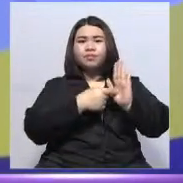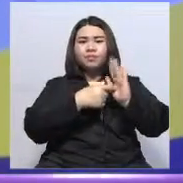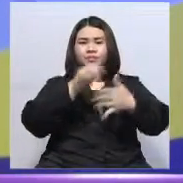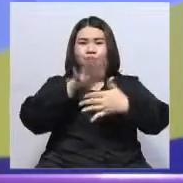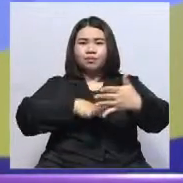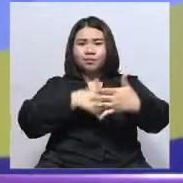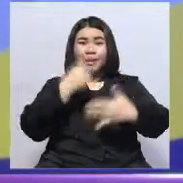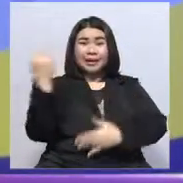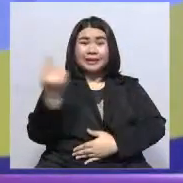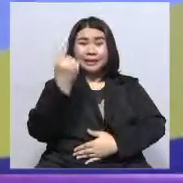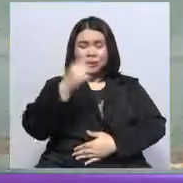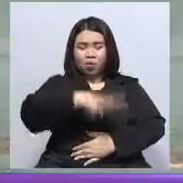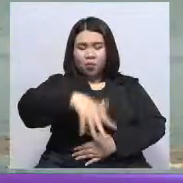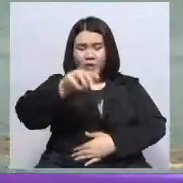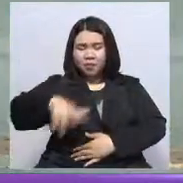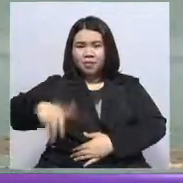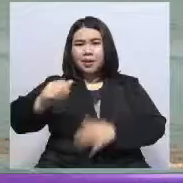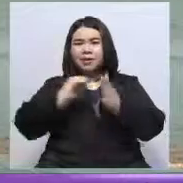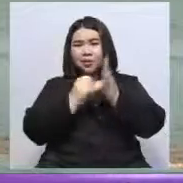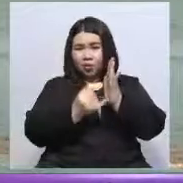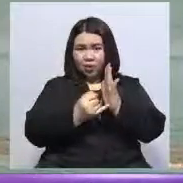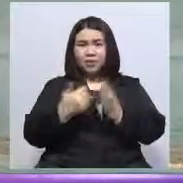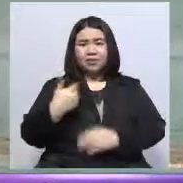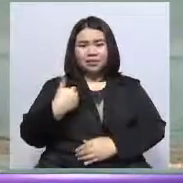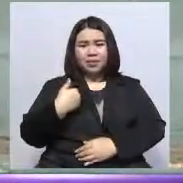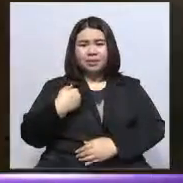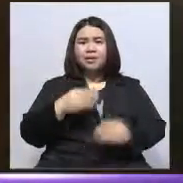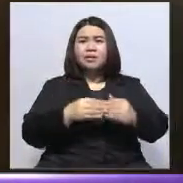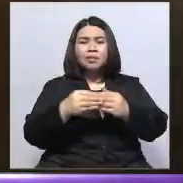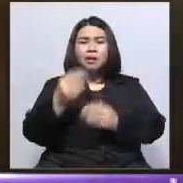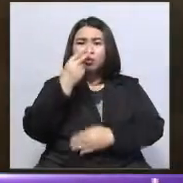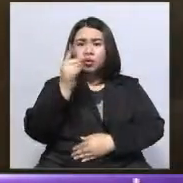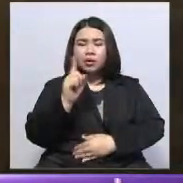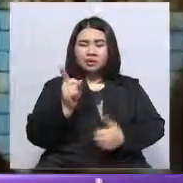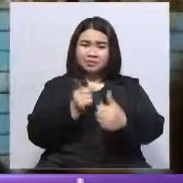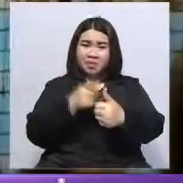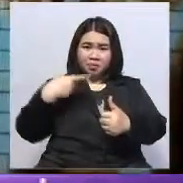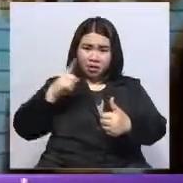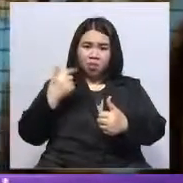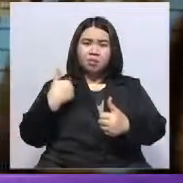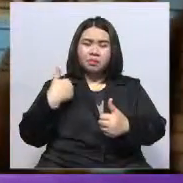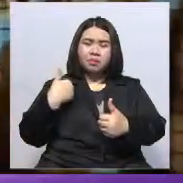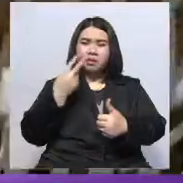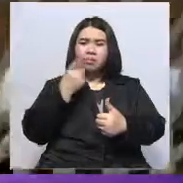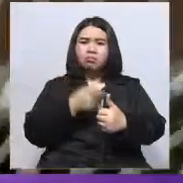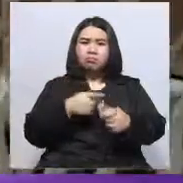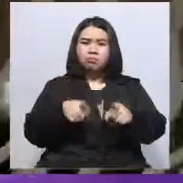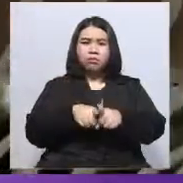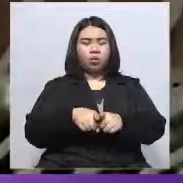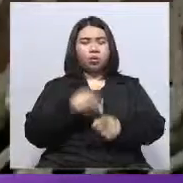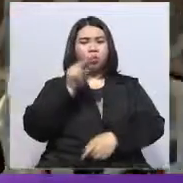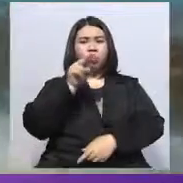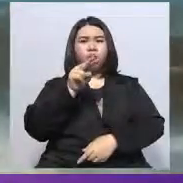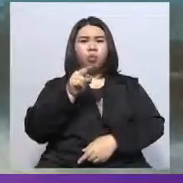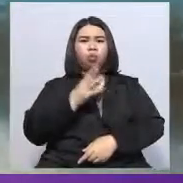ายเที่ยวเมืองรองการพาเขาออกเมืองรองได้ประโยชน์หลายฝ่าย 1. ให้เขาได้เห็นในสิ่งที่เขาเกินค